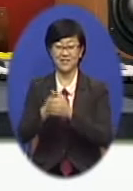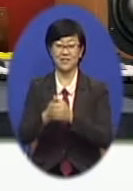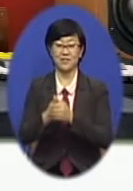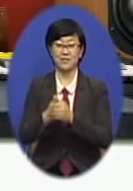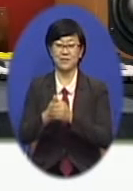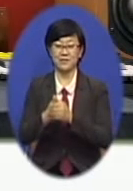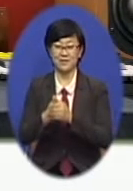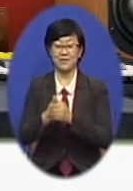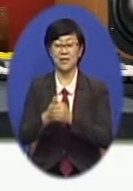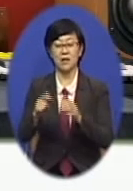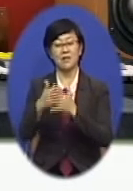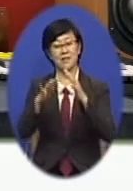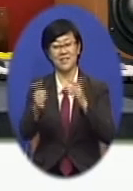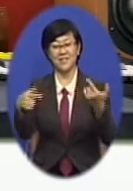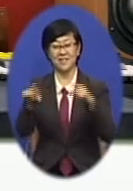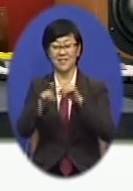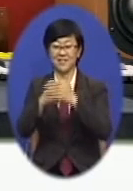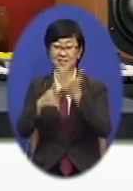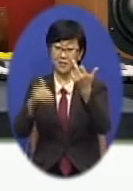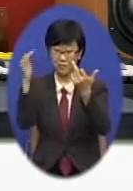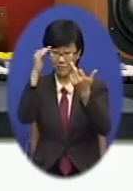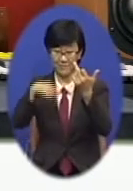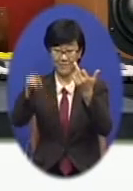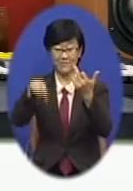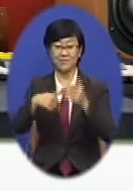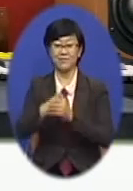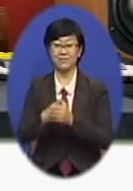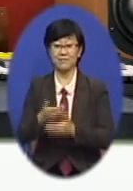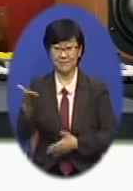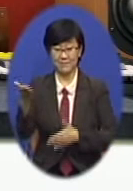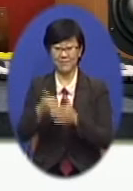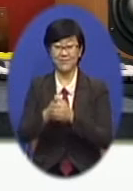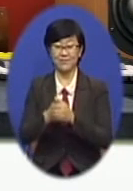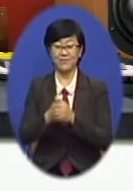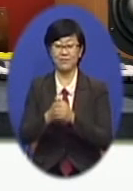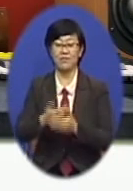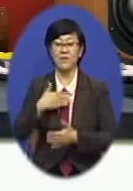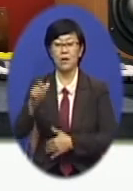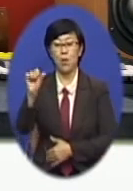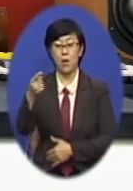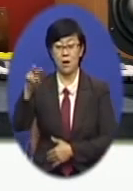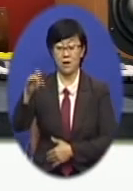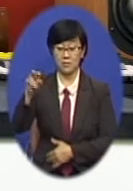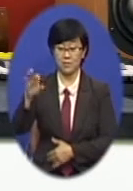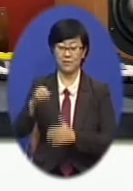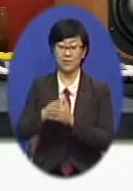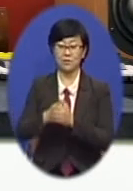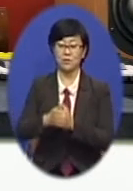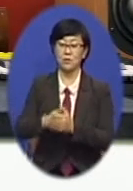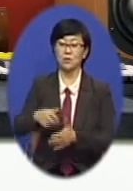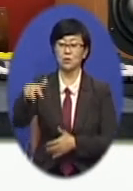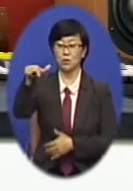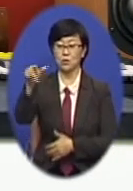함께 단풍놀이를 좀 갔다 왔습니다. 아, 그러셨군요. 송범수 씨는 어떻게 지내셨어요? 저는 지금 화성시에